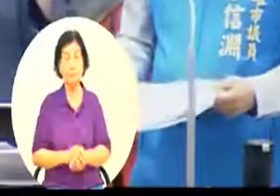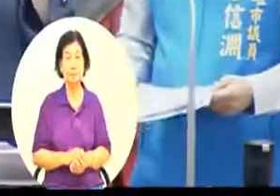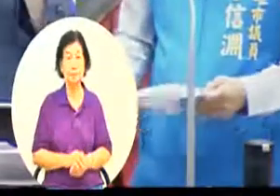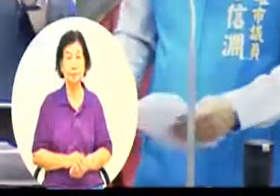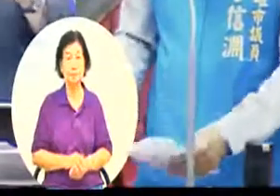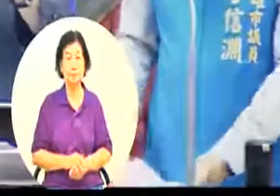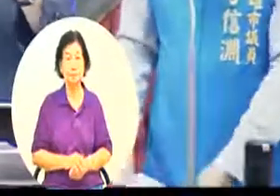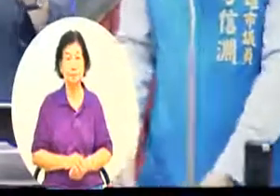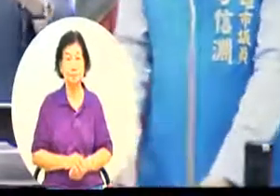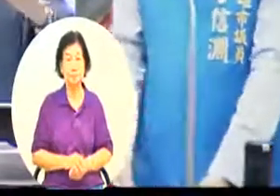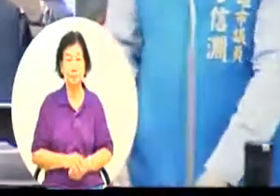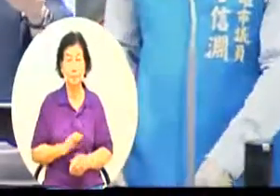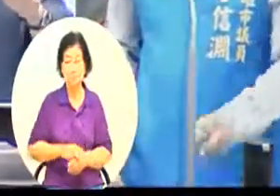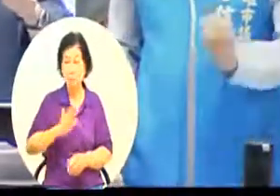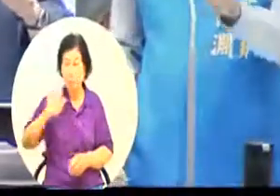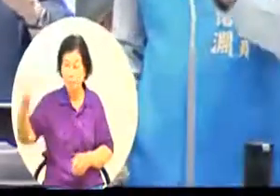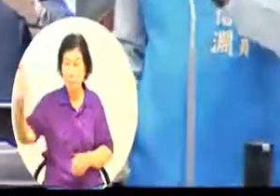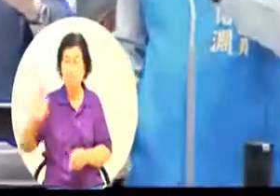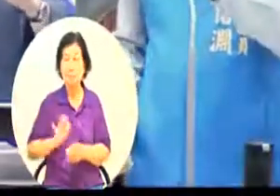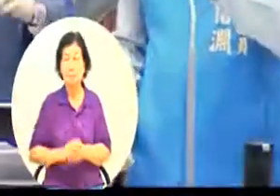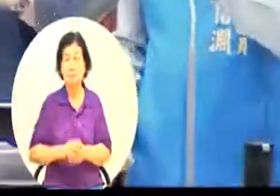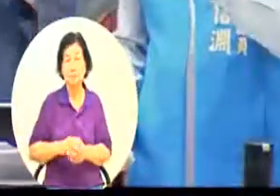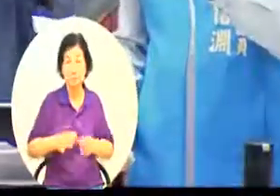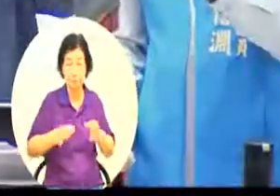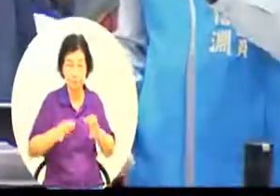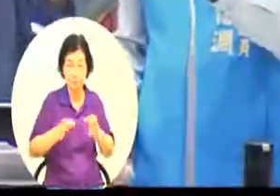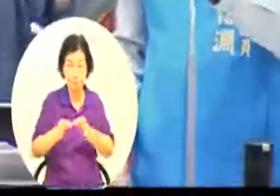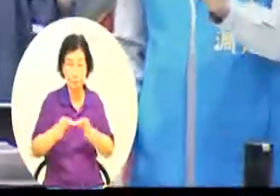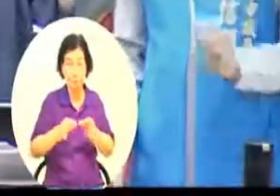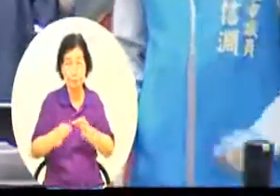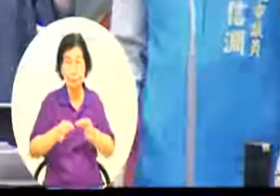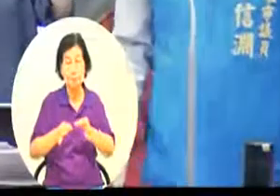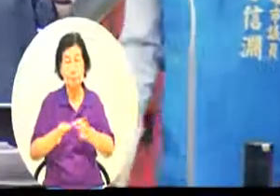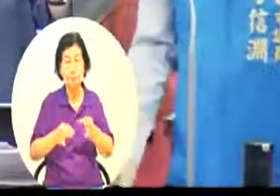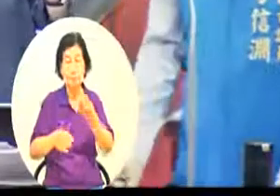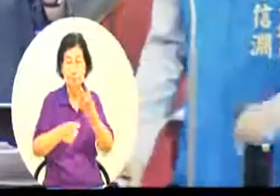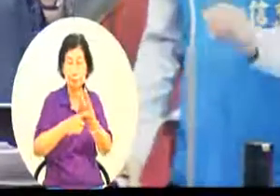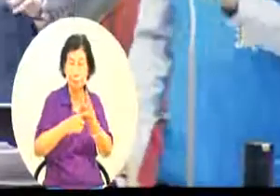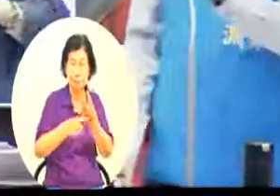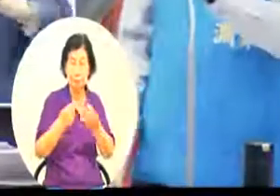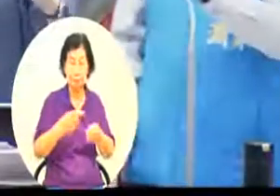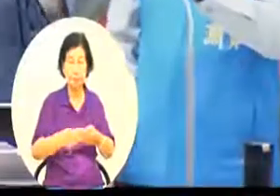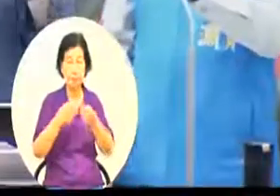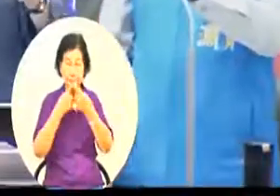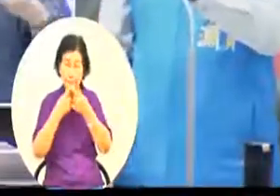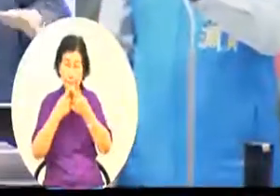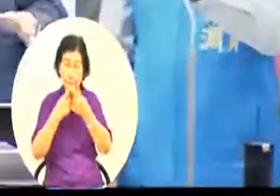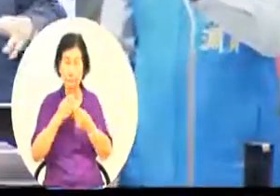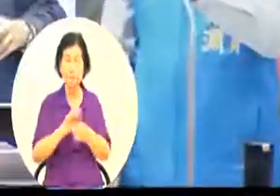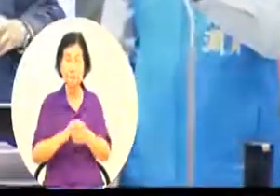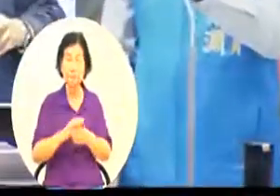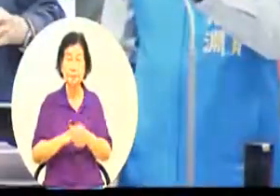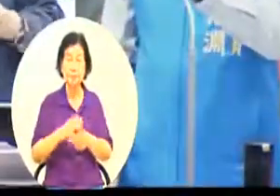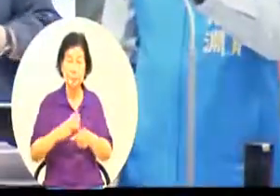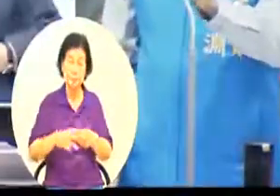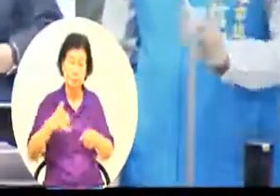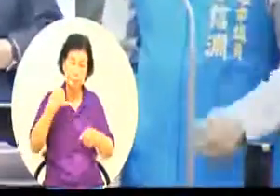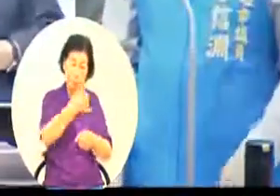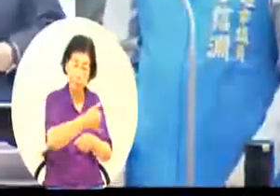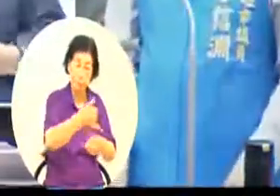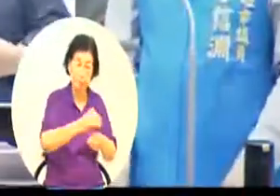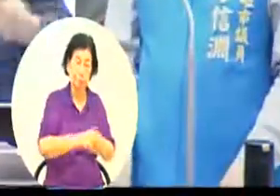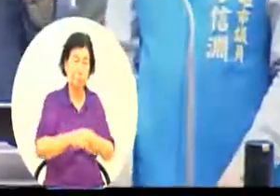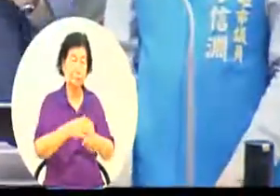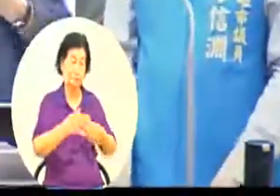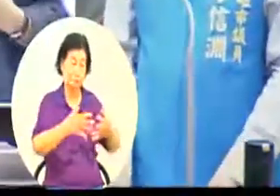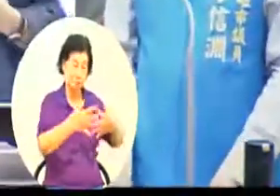于因商业最高的机密。因要去美国的投资，甲伊伫台湾的投资，迄是两项